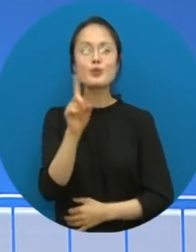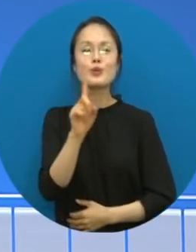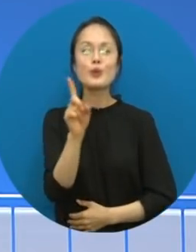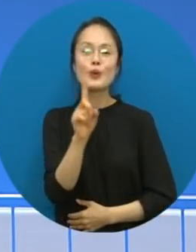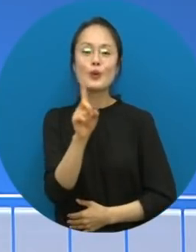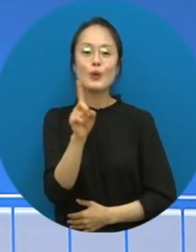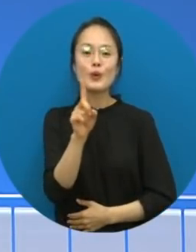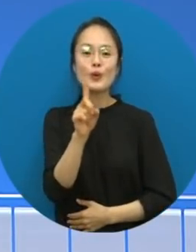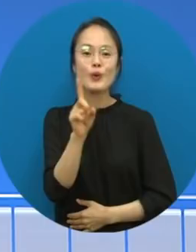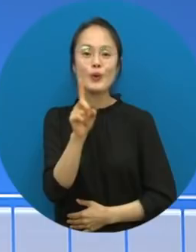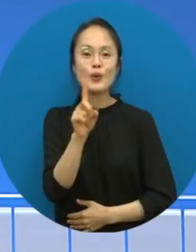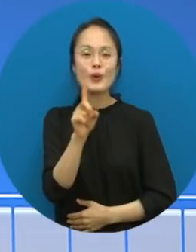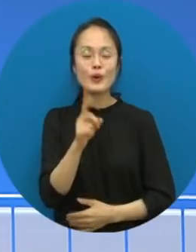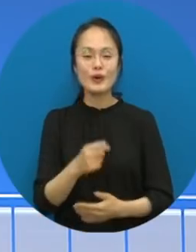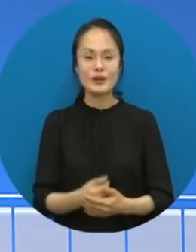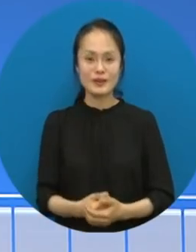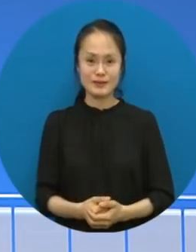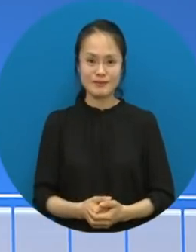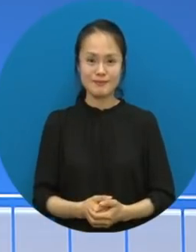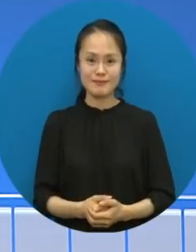아멘.